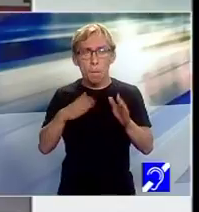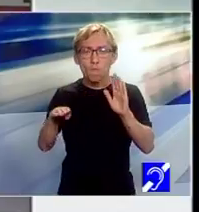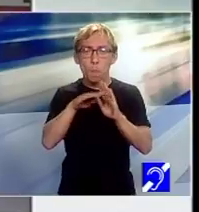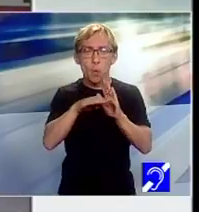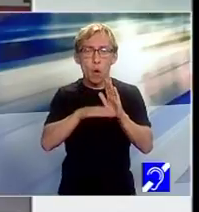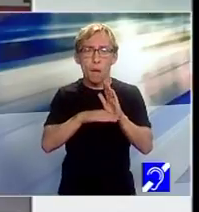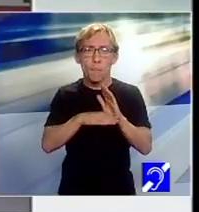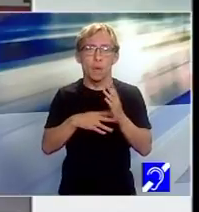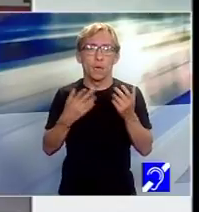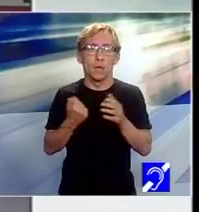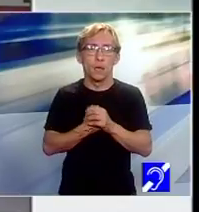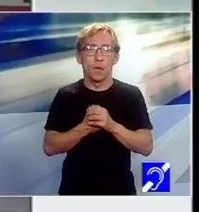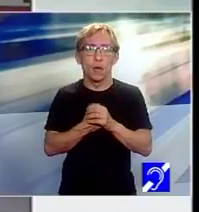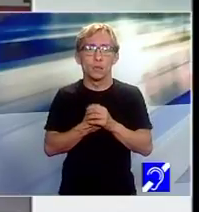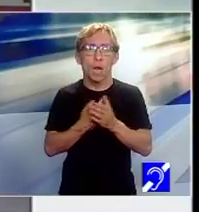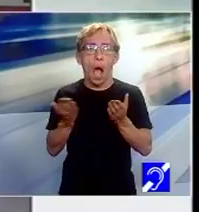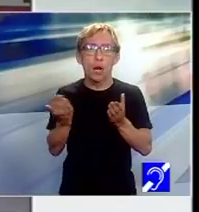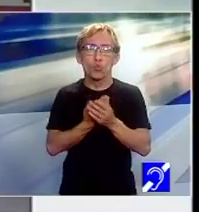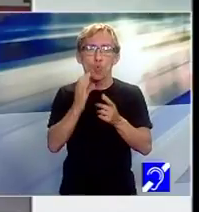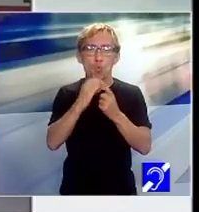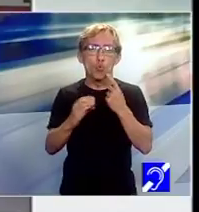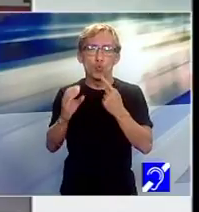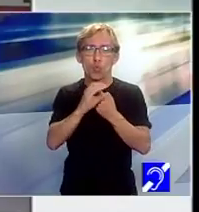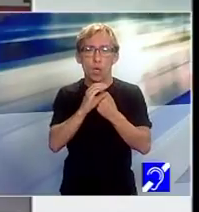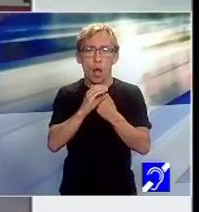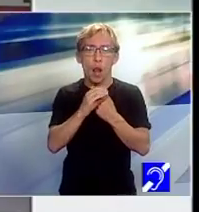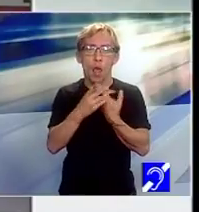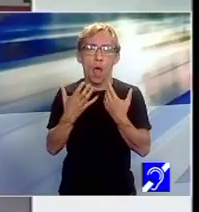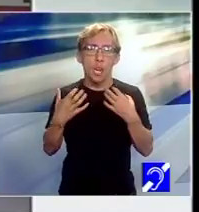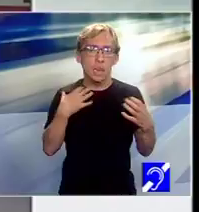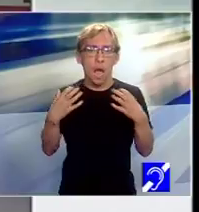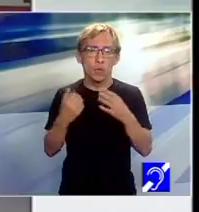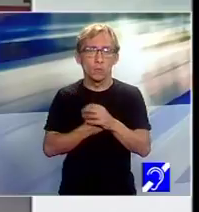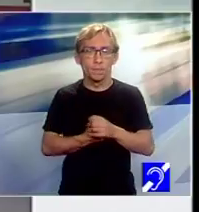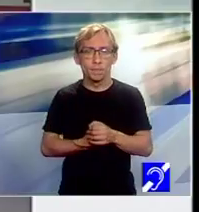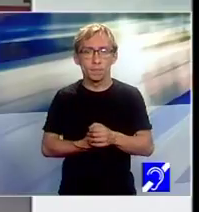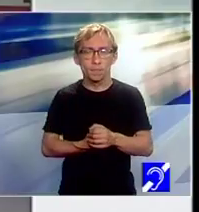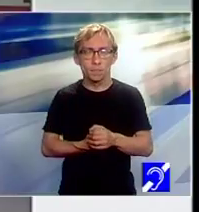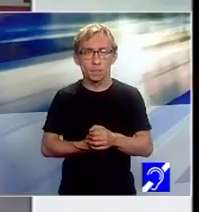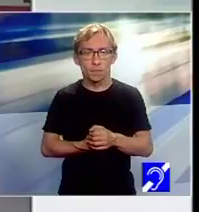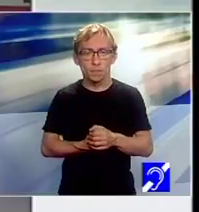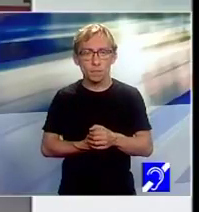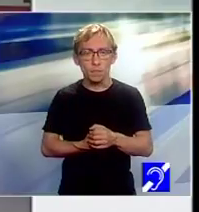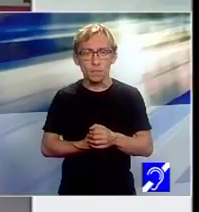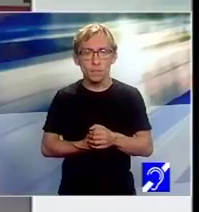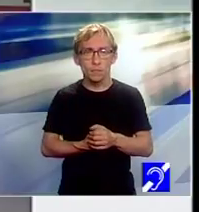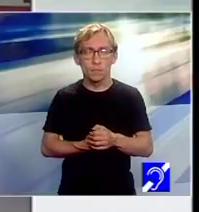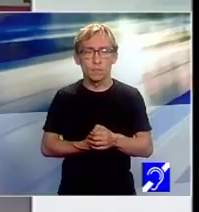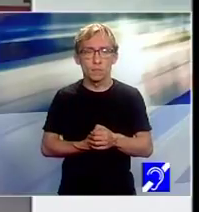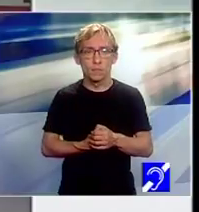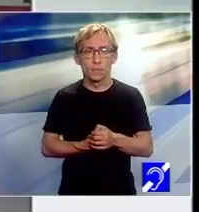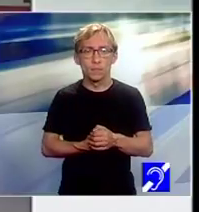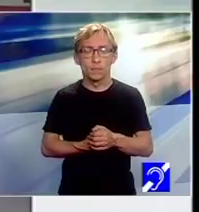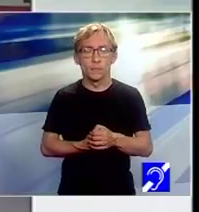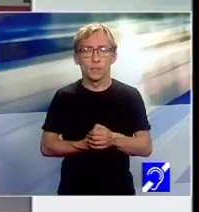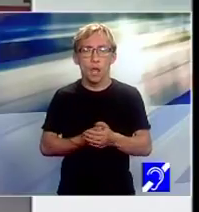la actul cultural oameni care nu calcă pragul teatrului și sau poate nu l-au călcat până la momentul în care au văzut călcat,